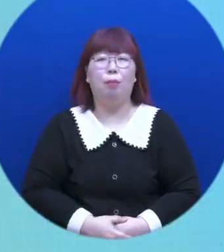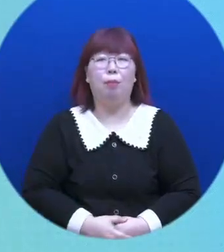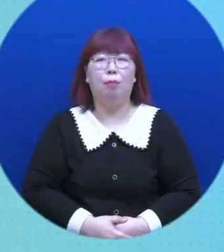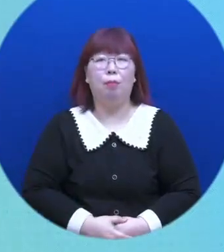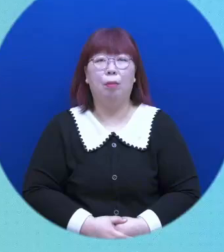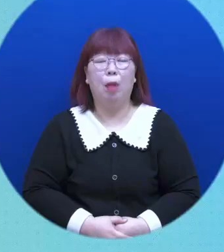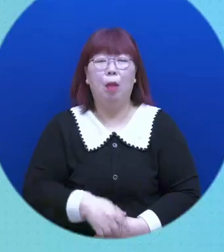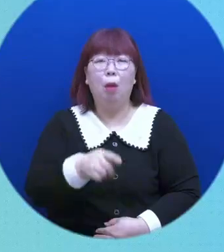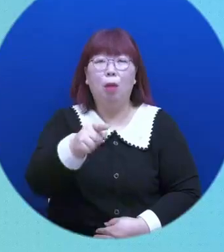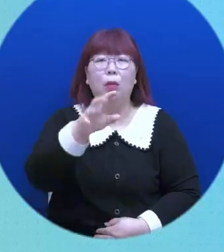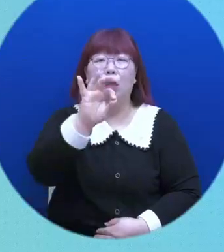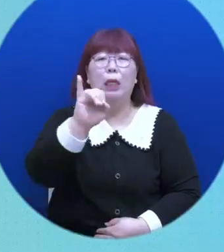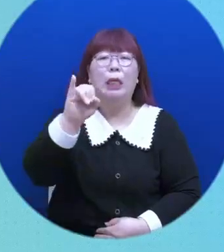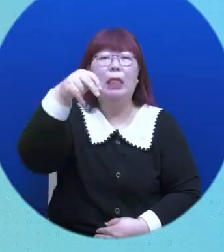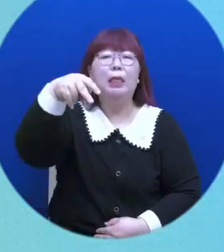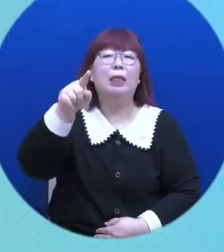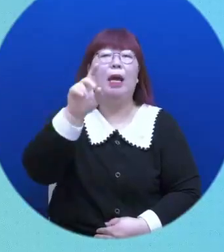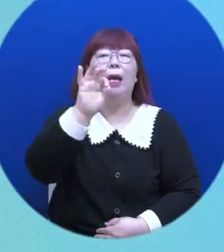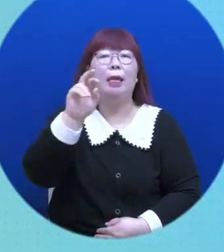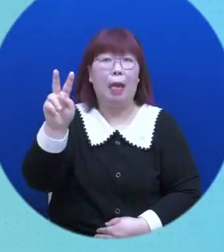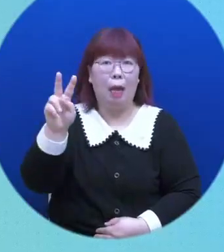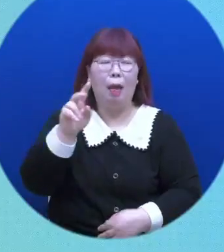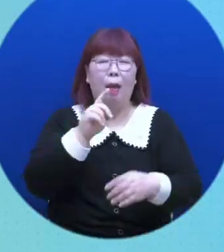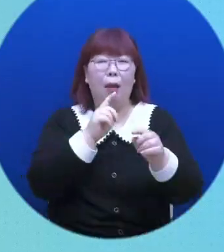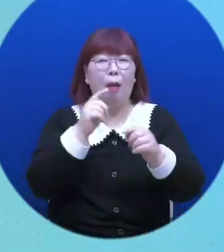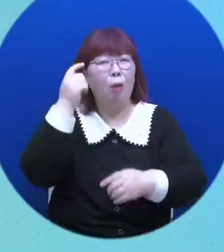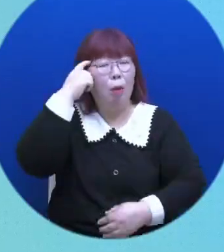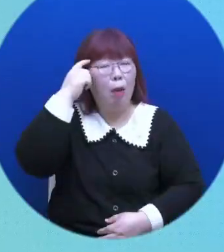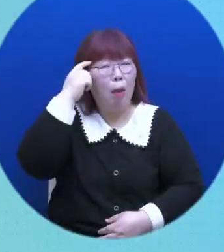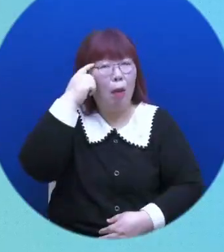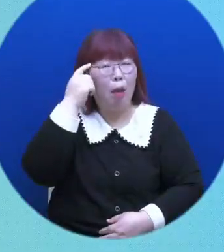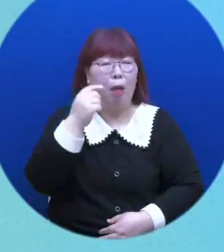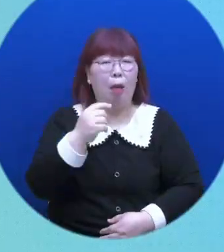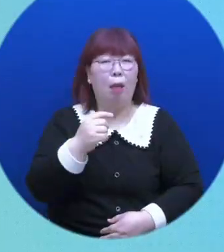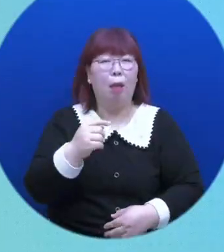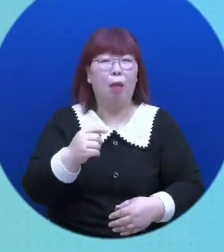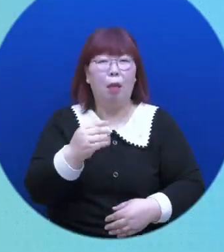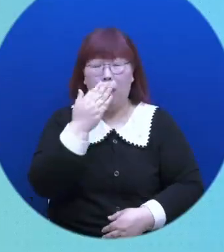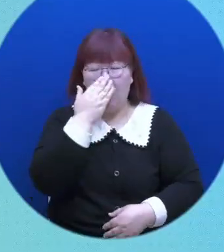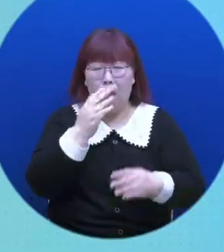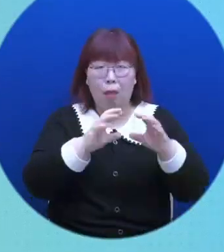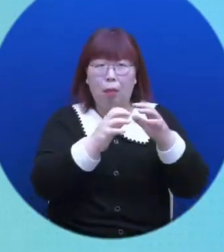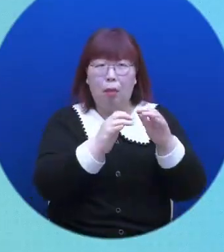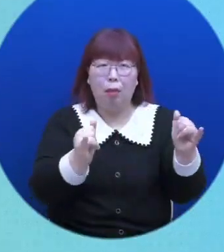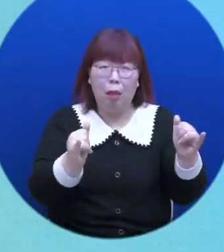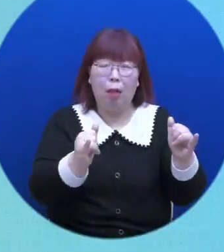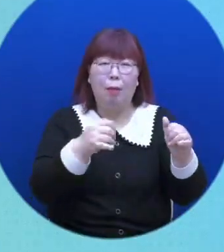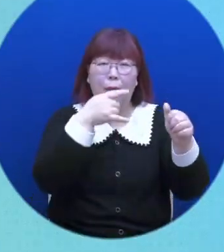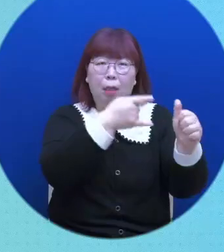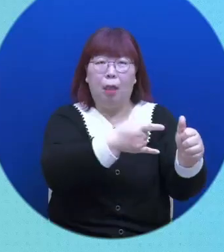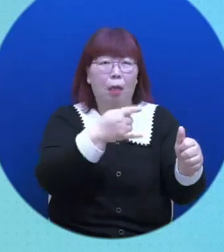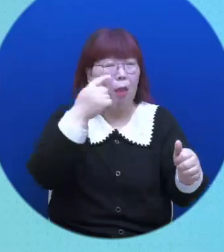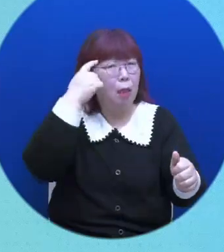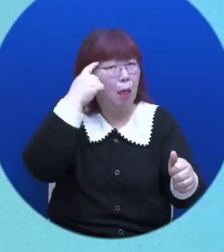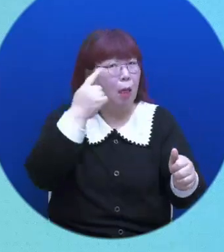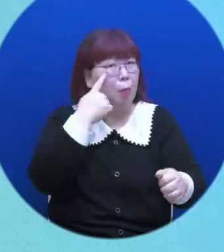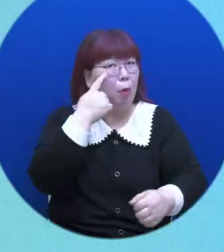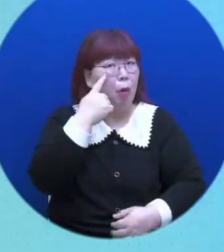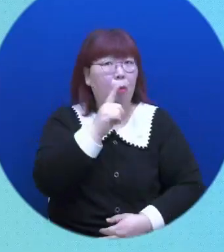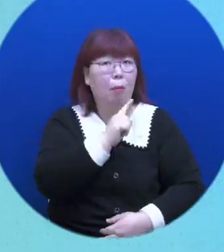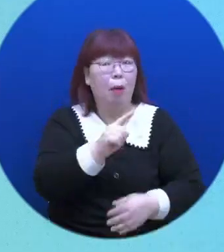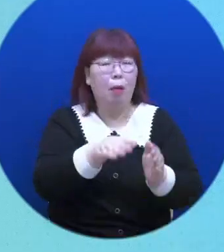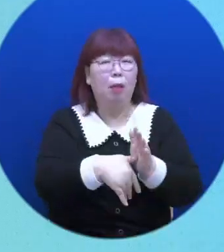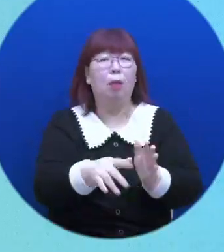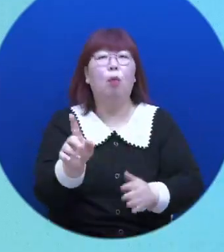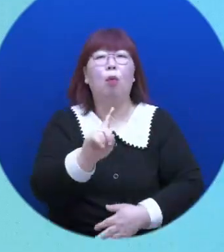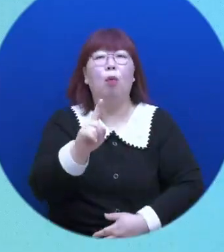여기서 이사야가 유다인들에게 생각하여 보라고 할 때에 무엇을 생각하여 보라고